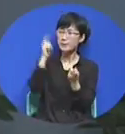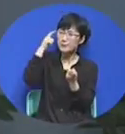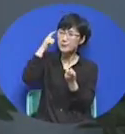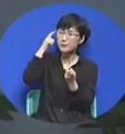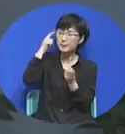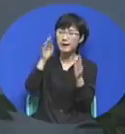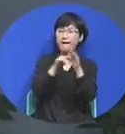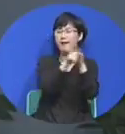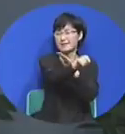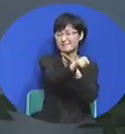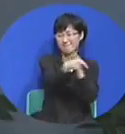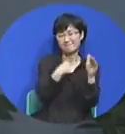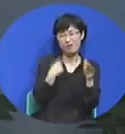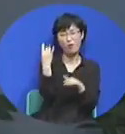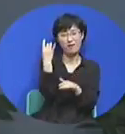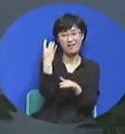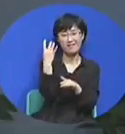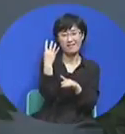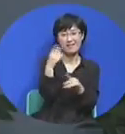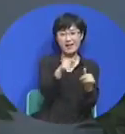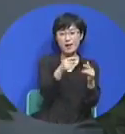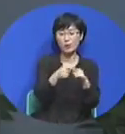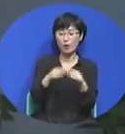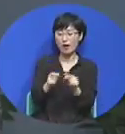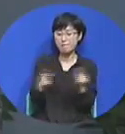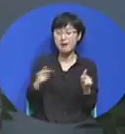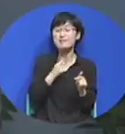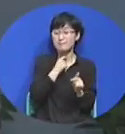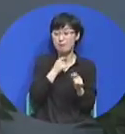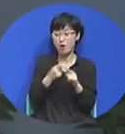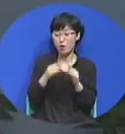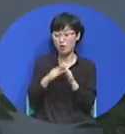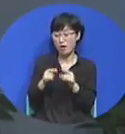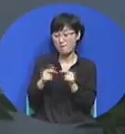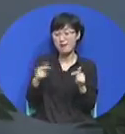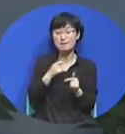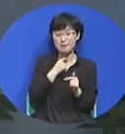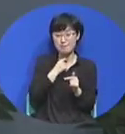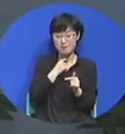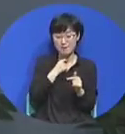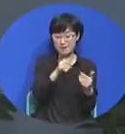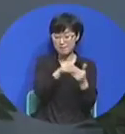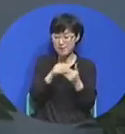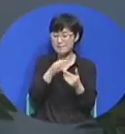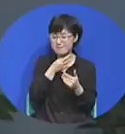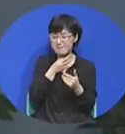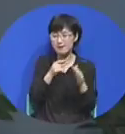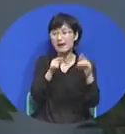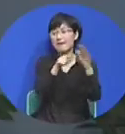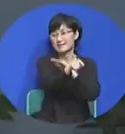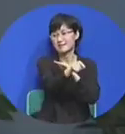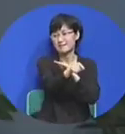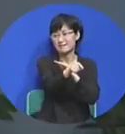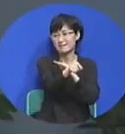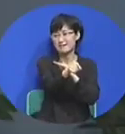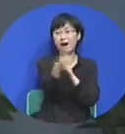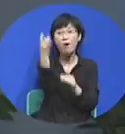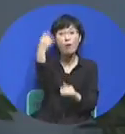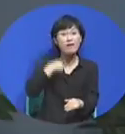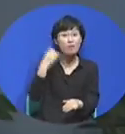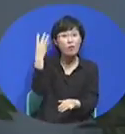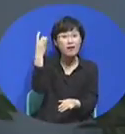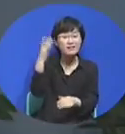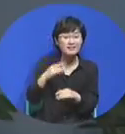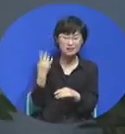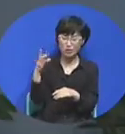out. 나쁜 놈이었죠. And so I was a really bad person at the time. 제가 얼마나 나쁜 놈이었는가 그러니까 주일학교 부흥 시키려고 전도하러 갔다니까요. And I